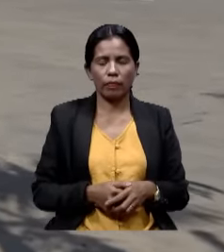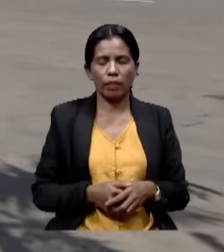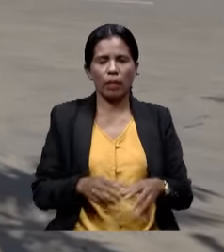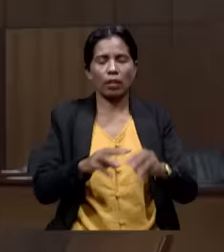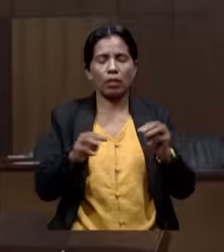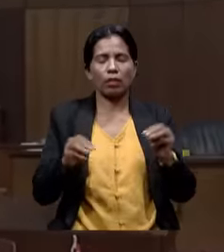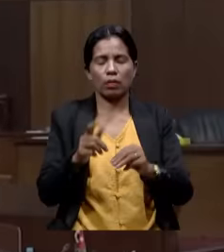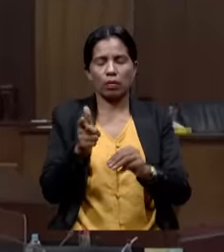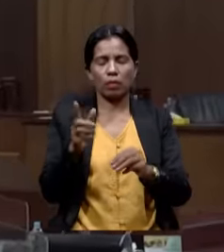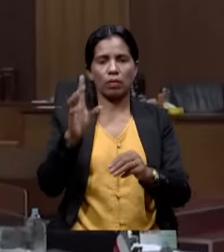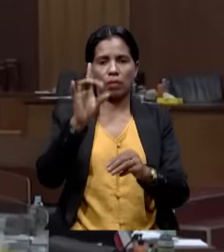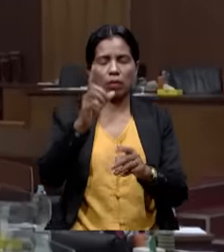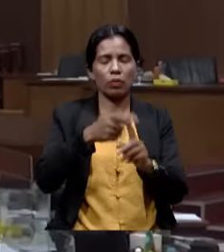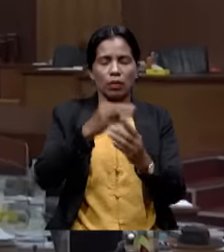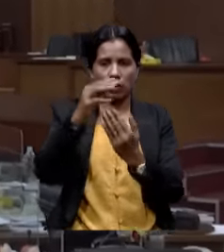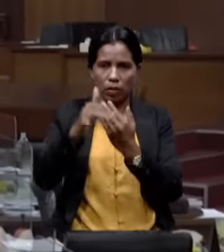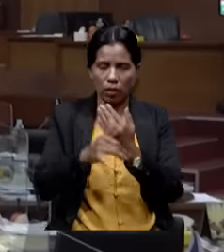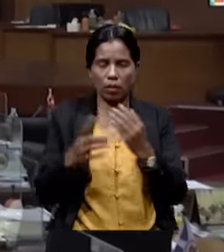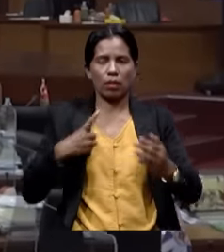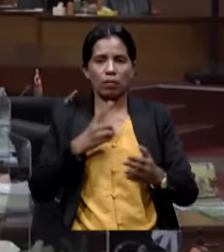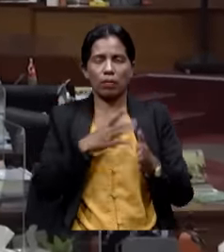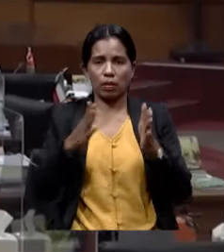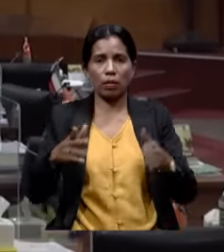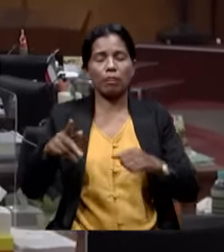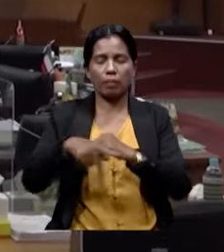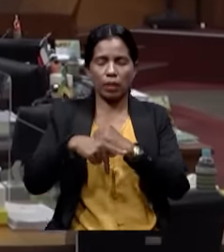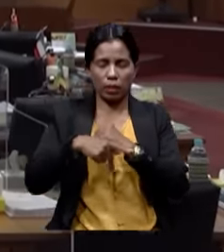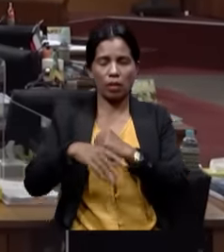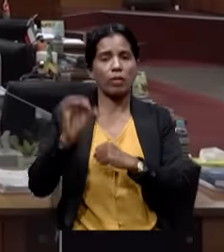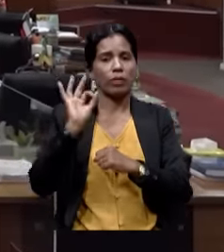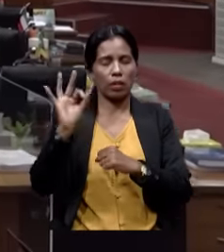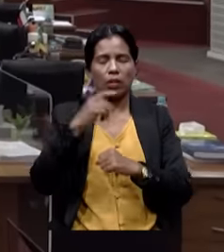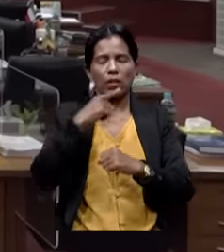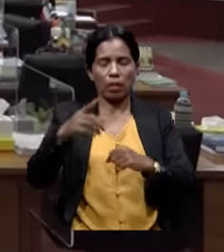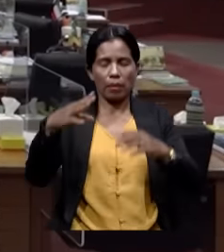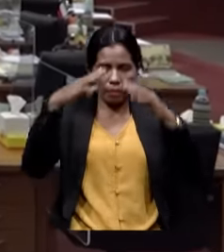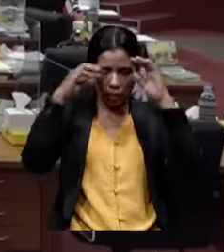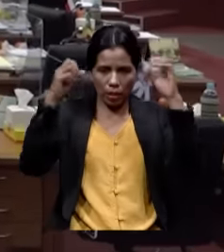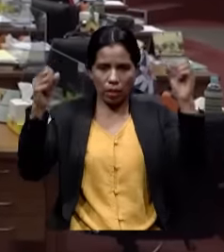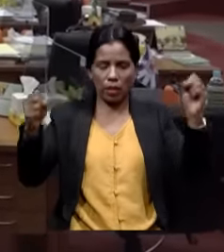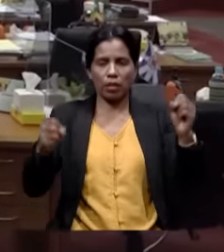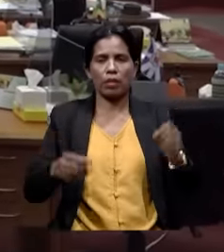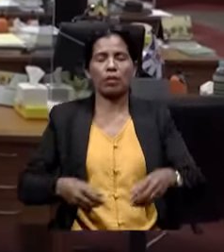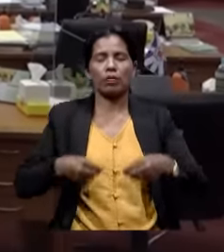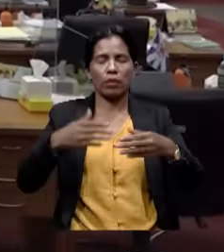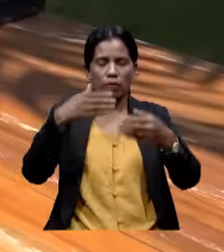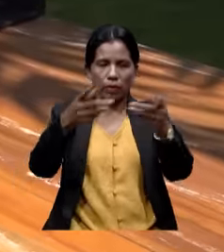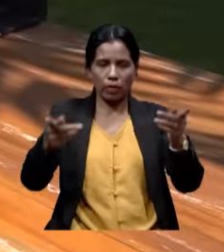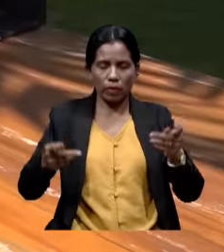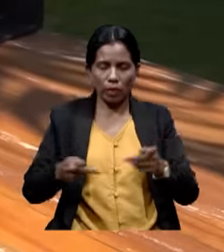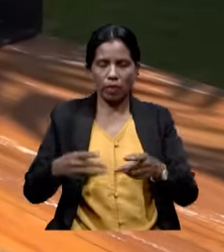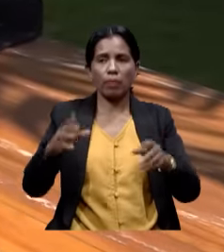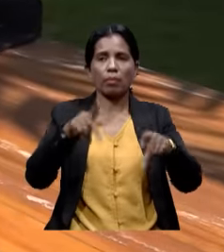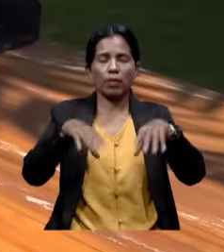walu fulan zunyu tinane, deputado bancada Fretilin questiona ação presidente república nebe fo espaço ba eleba sira